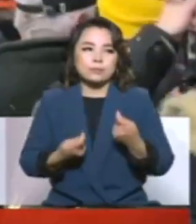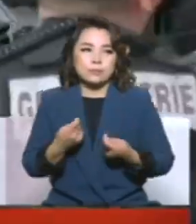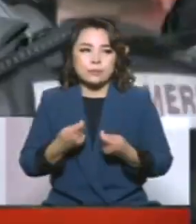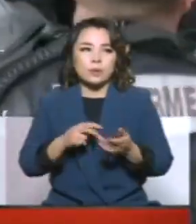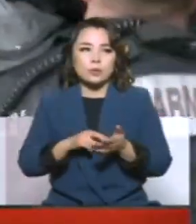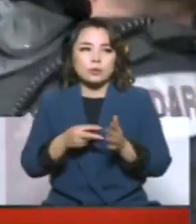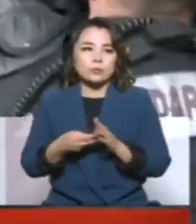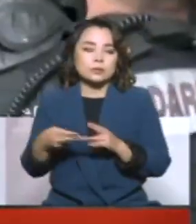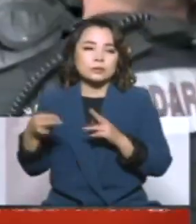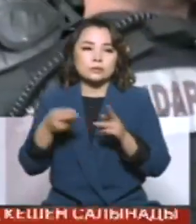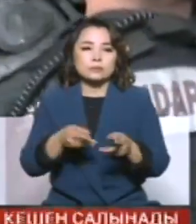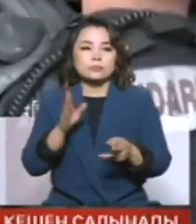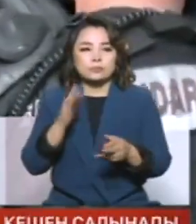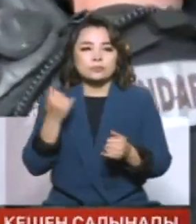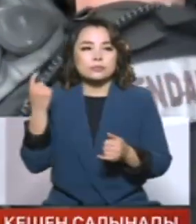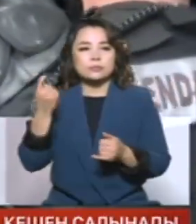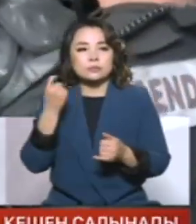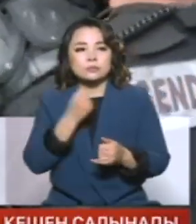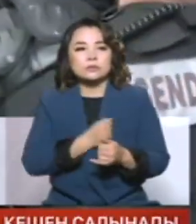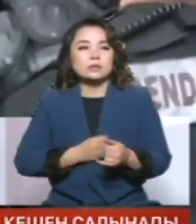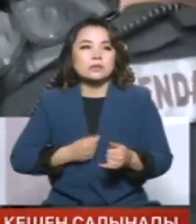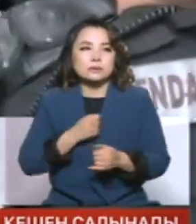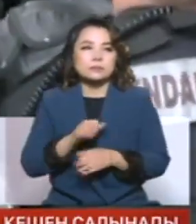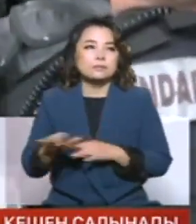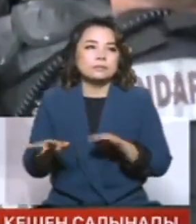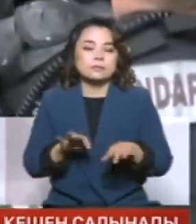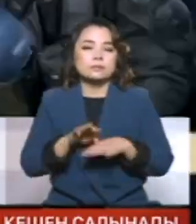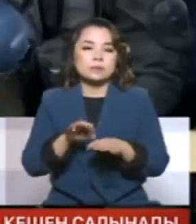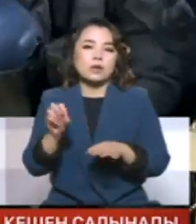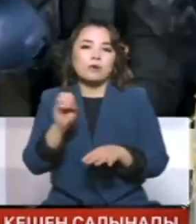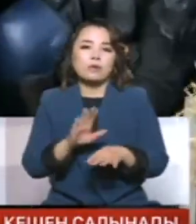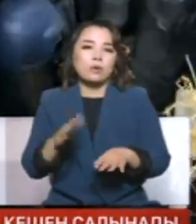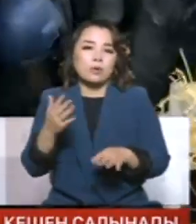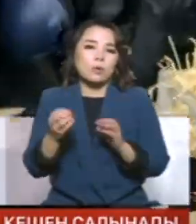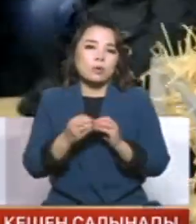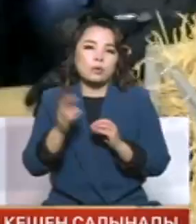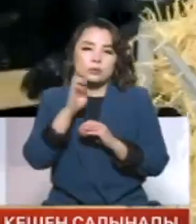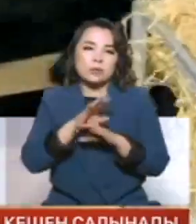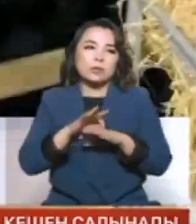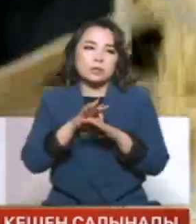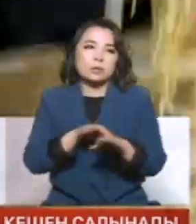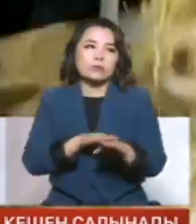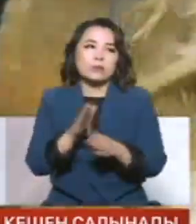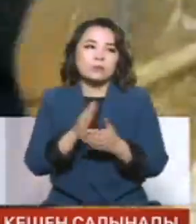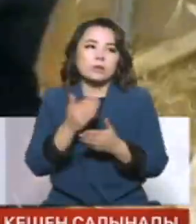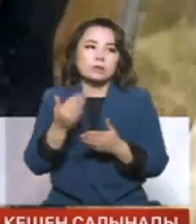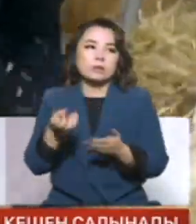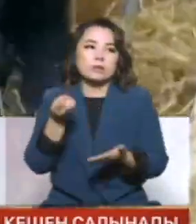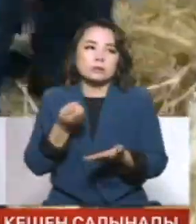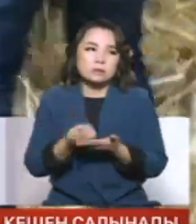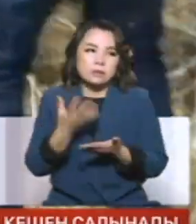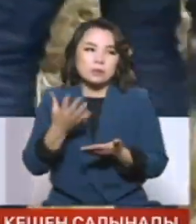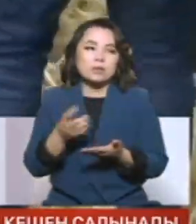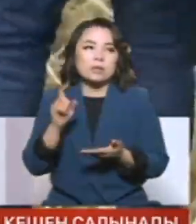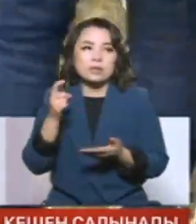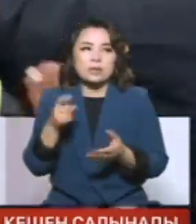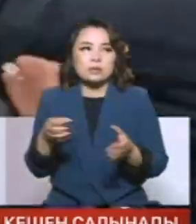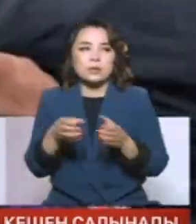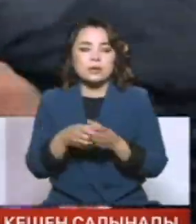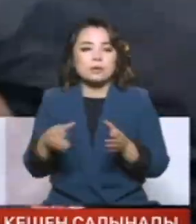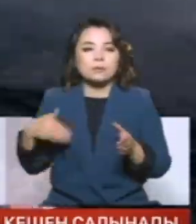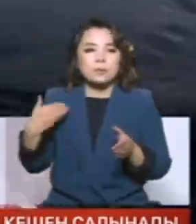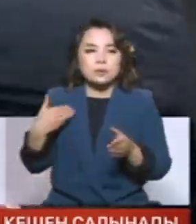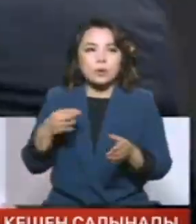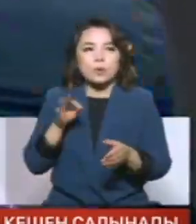деп жоспарланған. Фермерлердің наразылық акциясы Еуропадағының 10 елінде өтіп жатыр. Олар қымбатшылыққа, химиялық